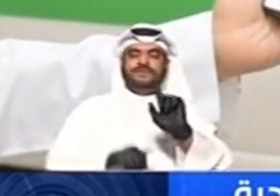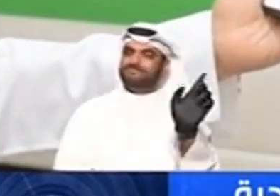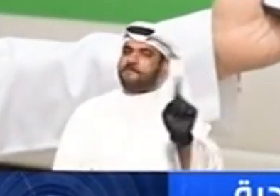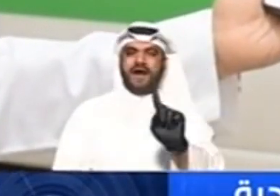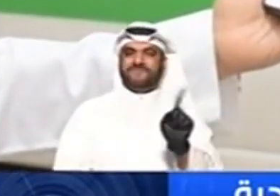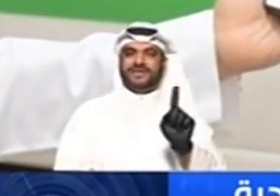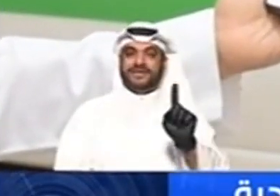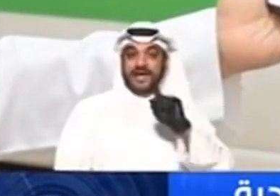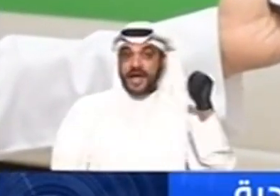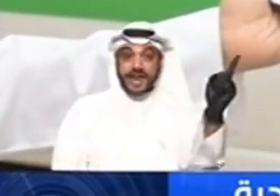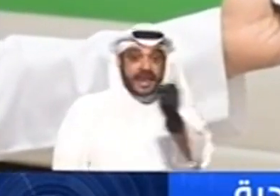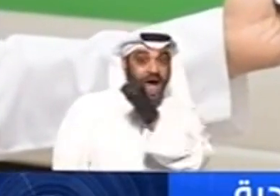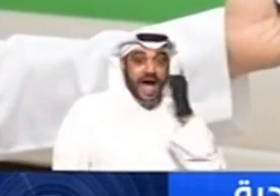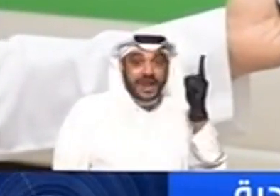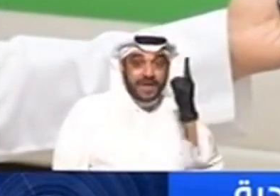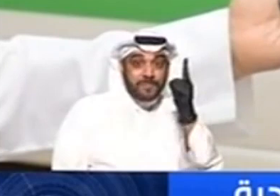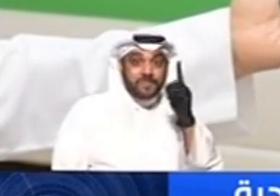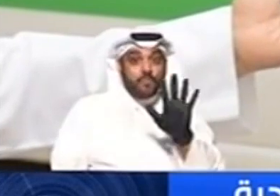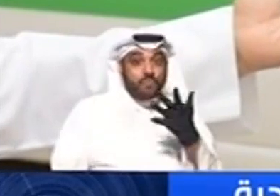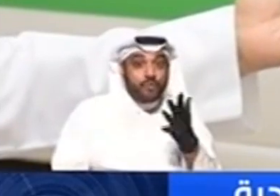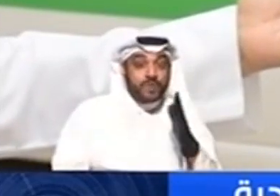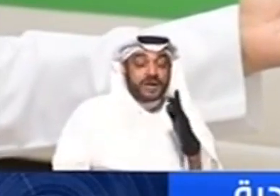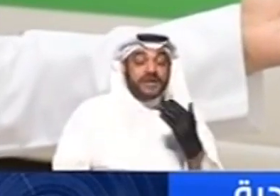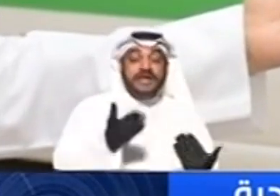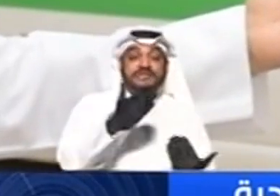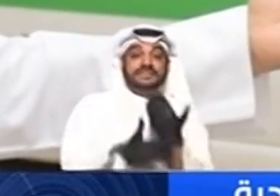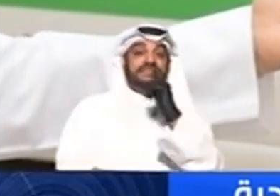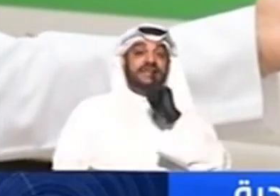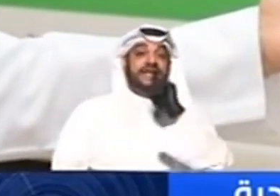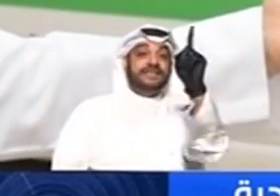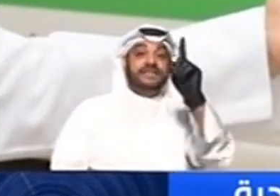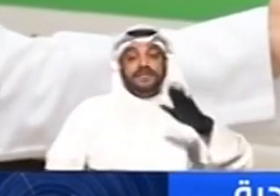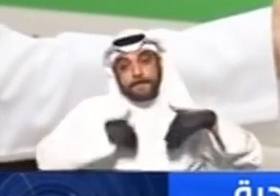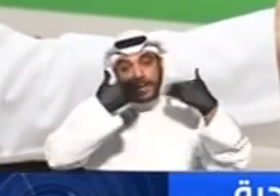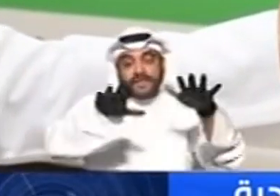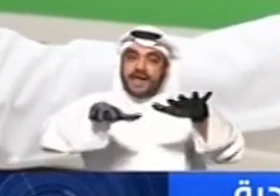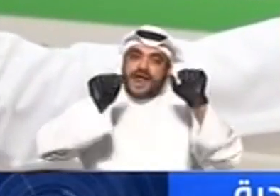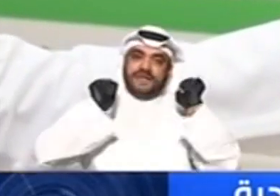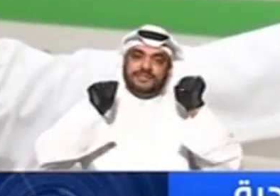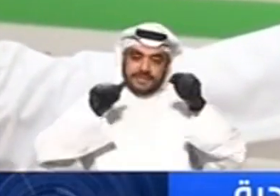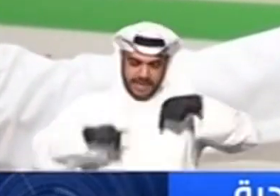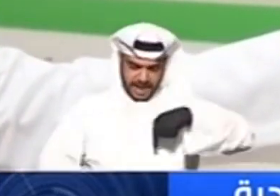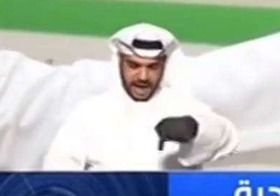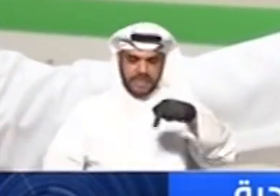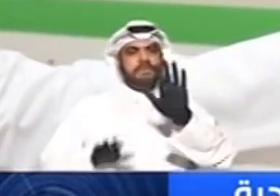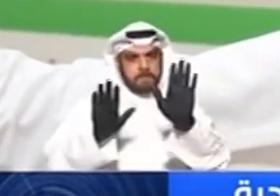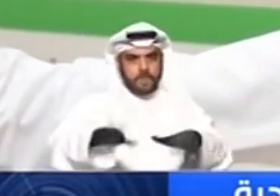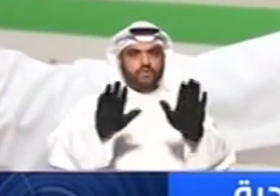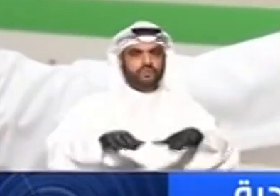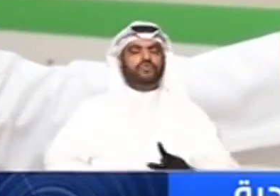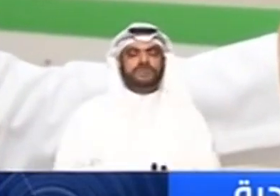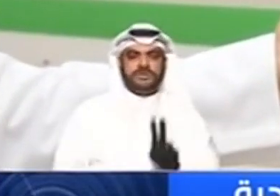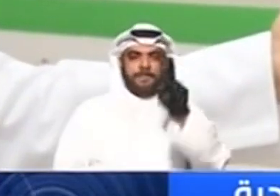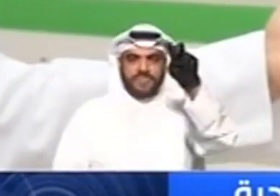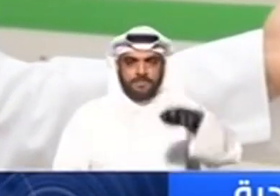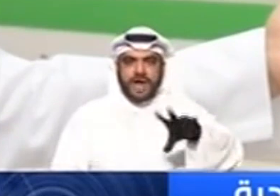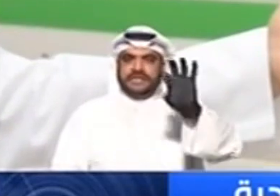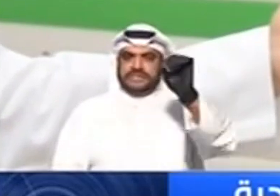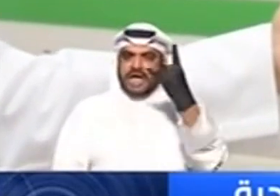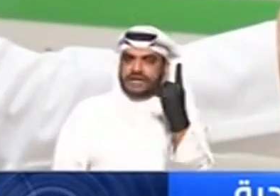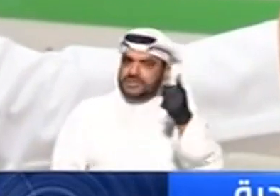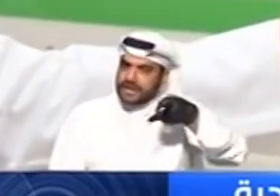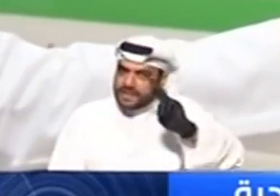الأيدي والتباعد الاجتماعي وخصوصا في المؤسسات أو أماكن العمل. اليوم